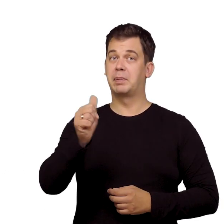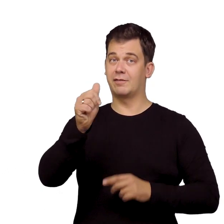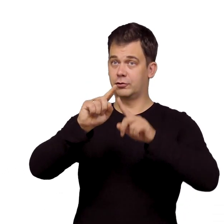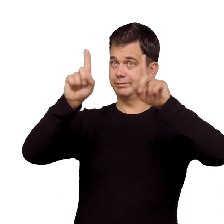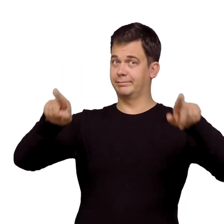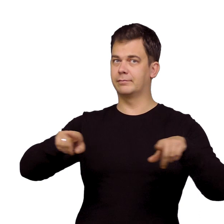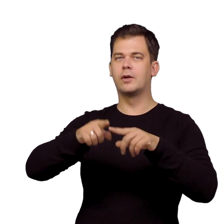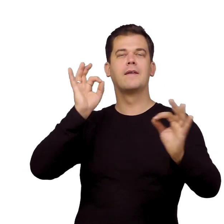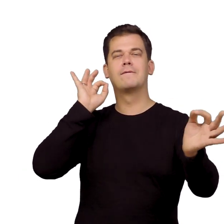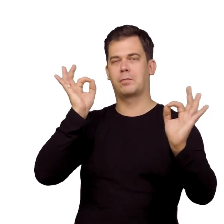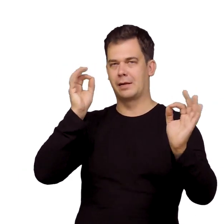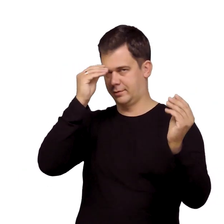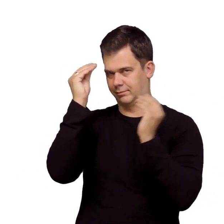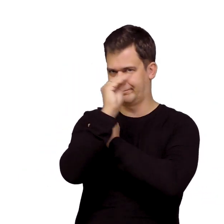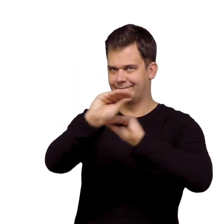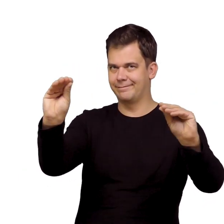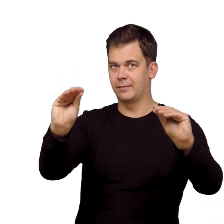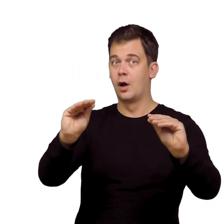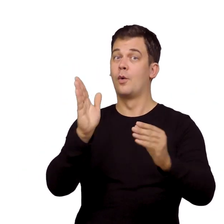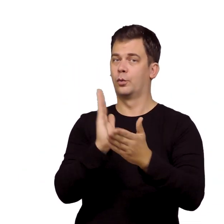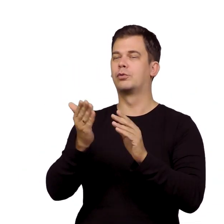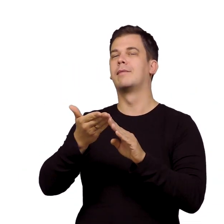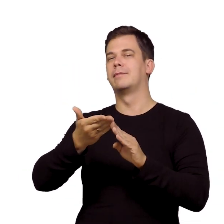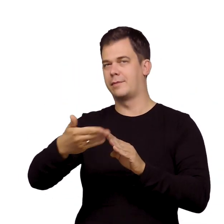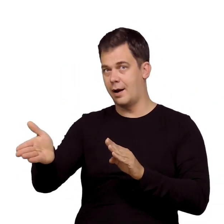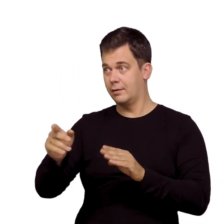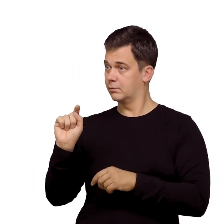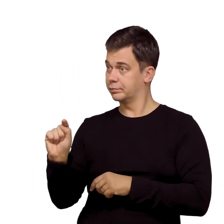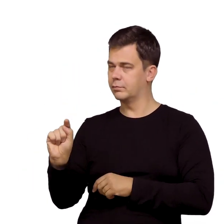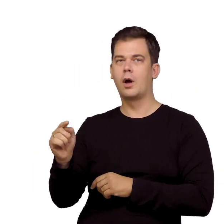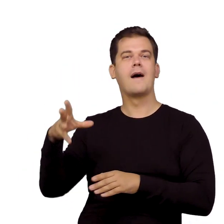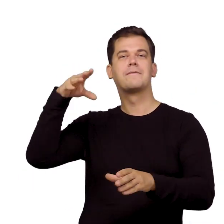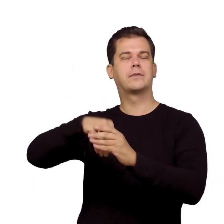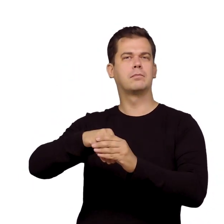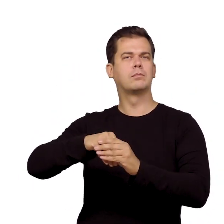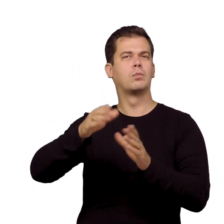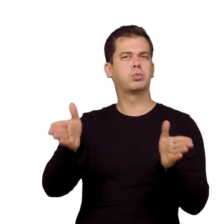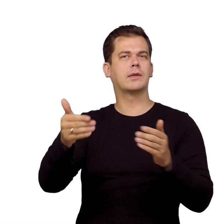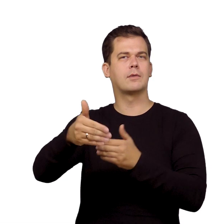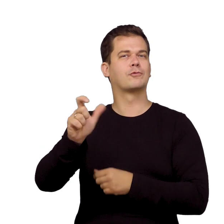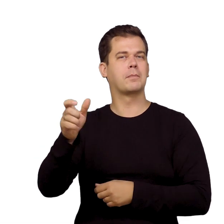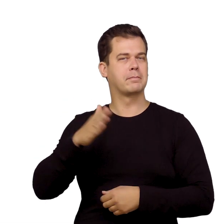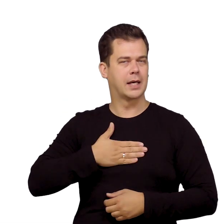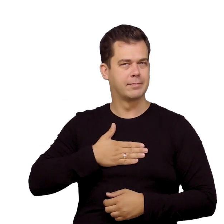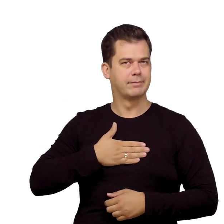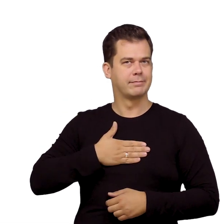Pierwszy ekran to strona informacyjna. Po kliknięciu Dalej widzę, co zawiera mój zestaw.